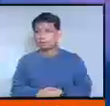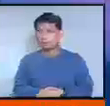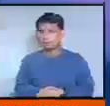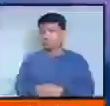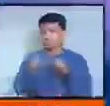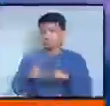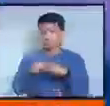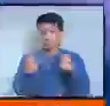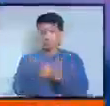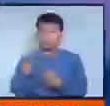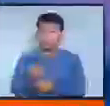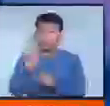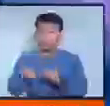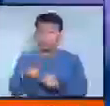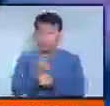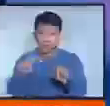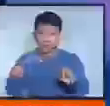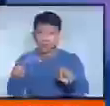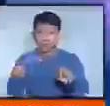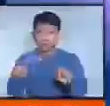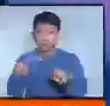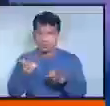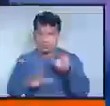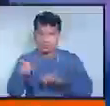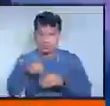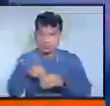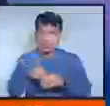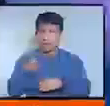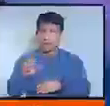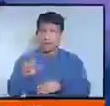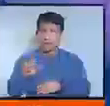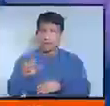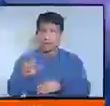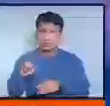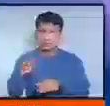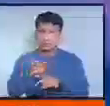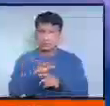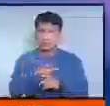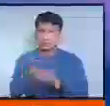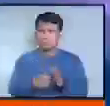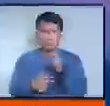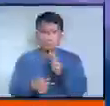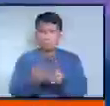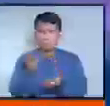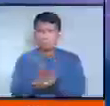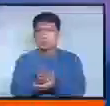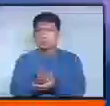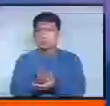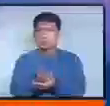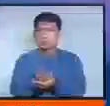Nanindigan naman ang grupo ng vape users na ligtas ang ginagamit na kemikal sa lokal na produkto. Kaya't ang panawagan nila, huwag naman itong iban